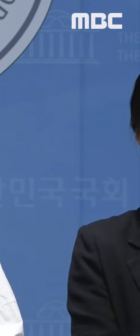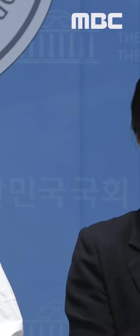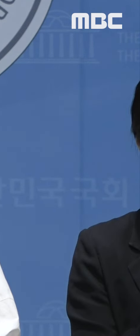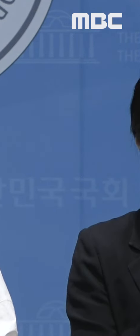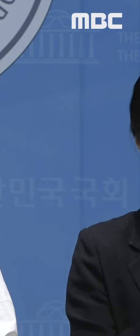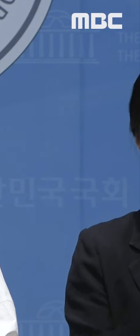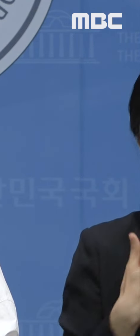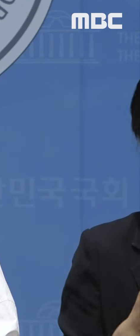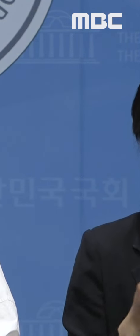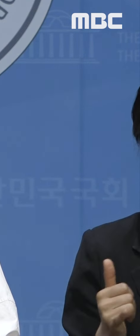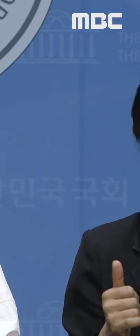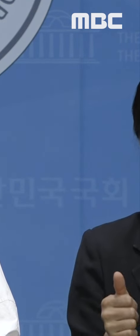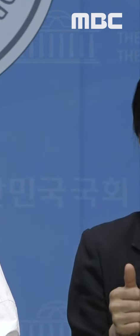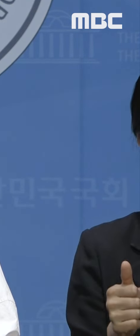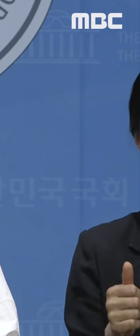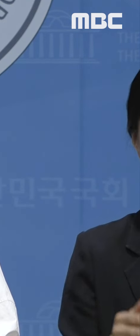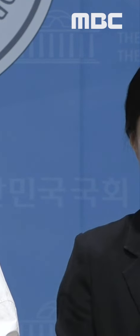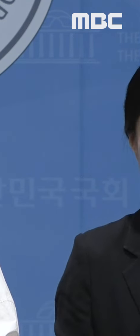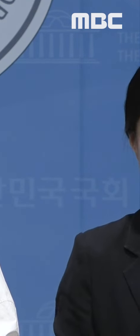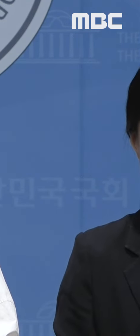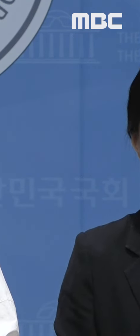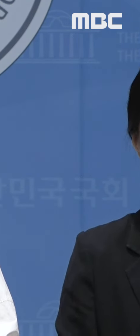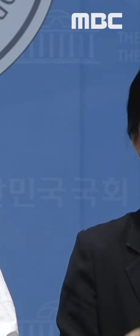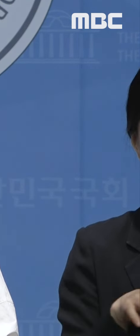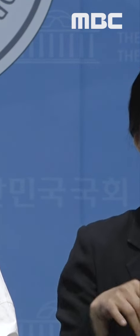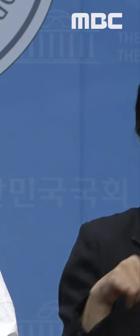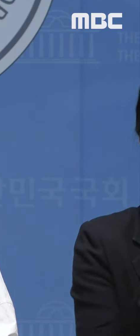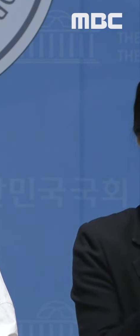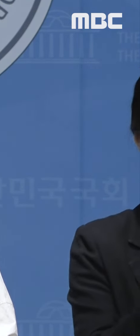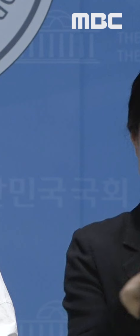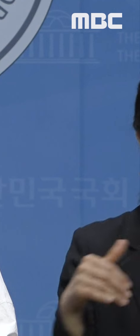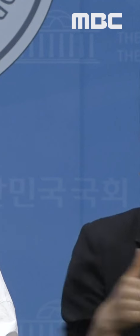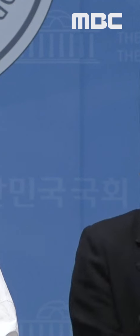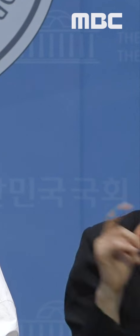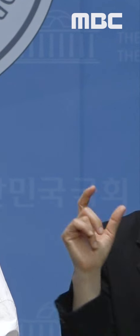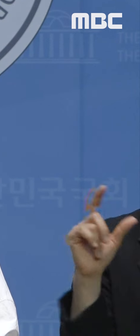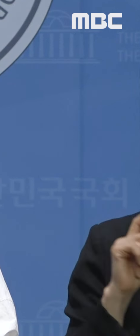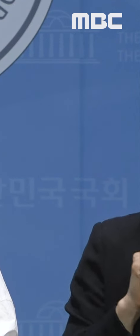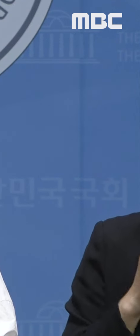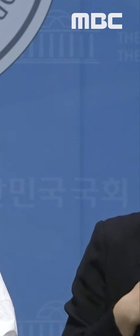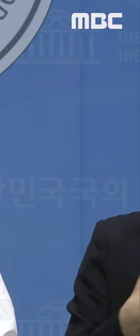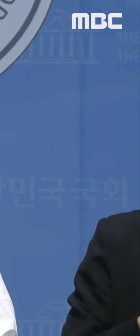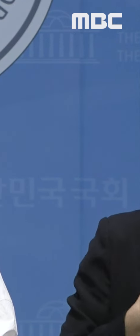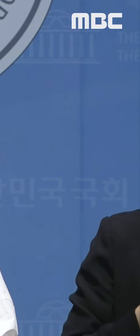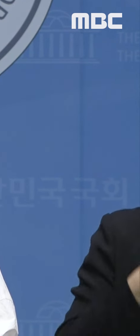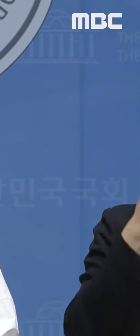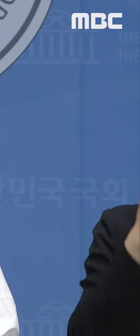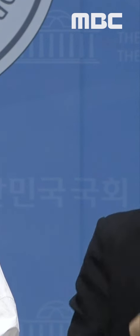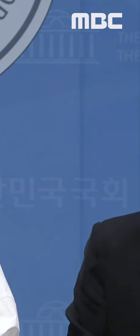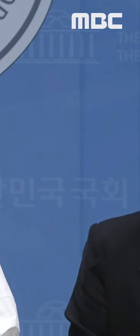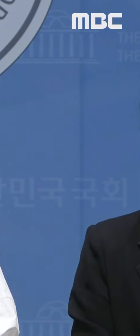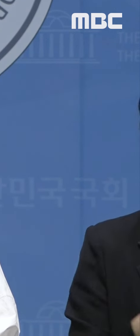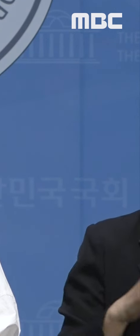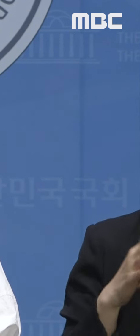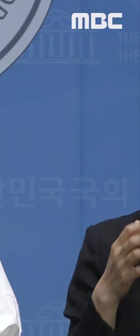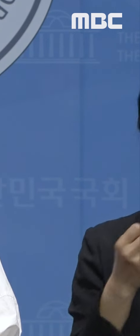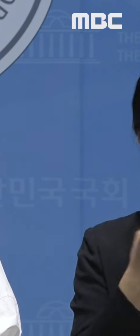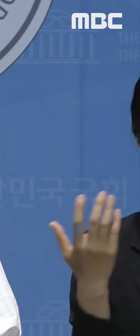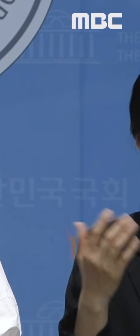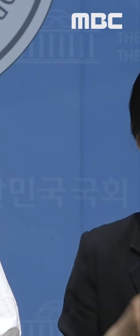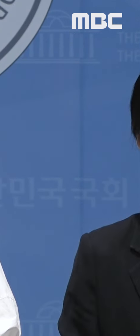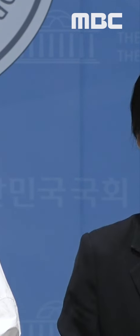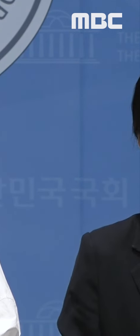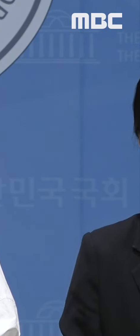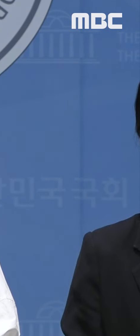지인의 수뇌부가 명품백 사건 종결 밀어붙여 힘들다 세계일보 김건희 여사